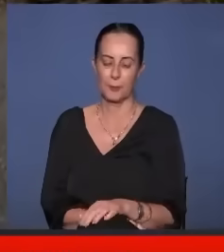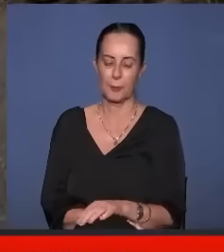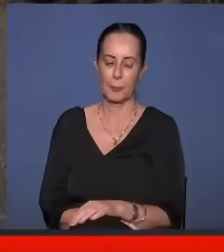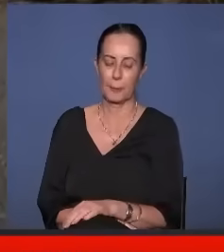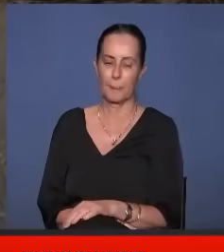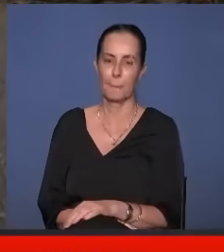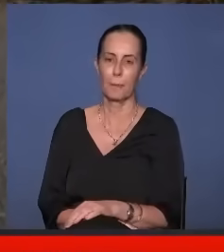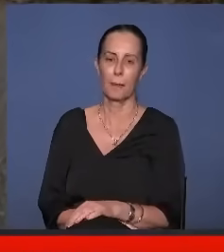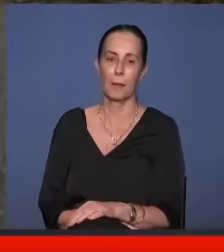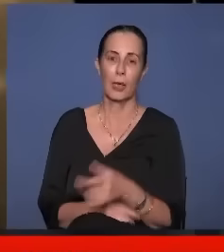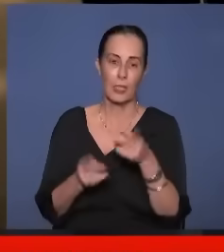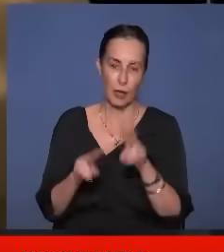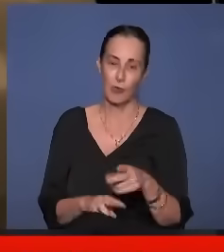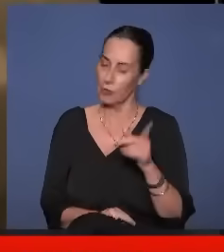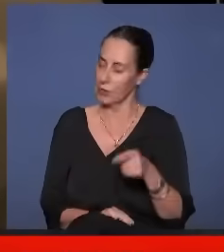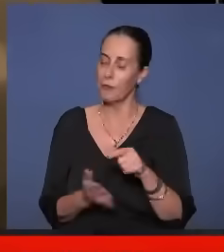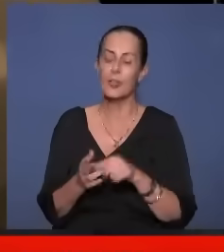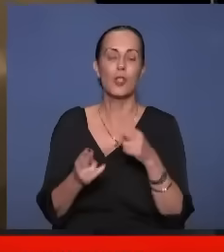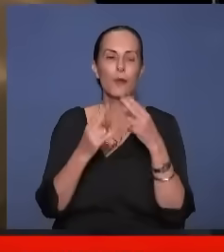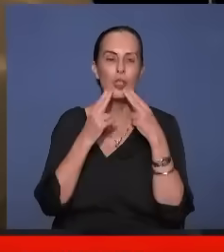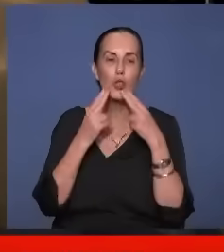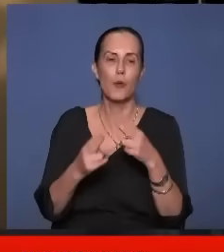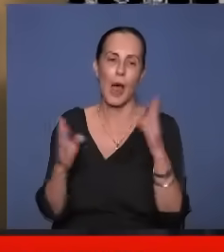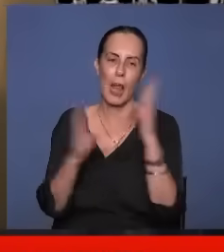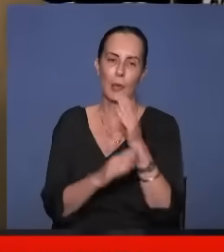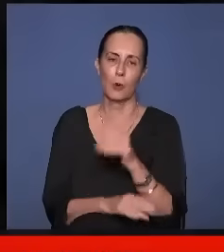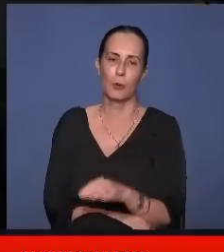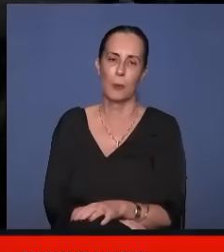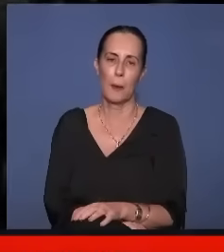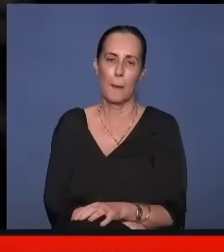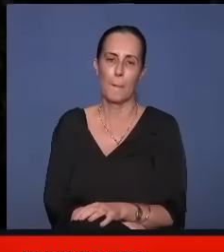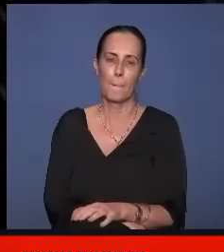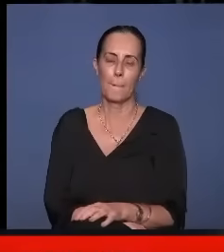זה אפשרי וזה מתבקש וזו תשובה לטרור.